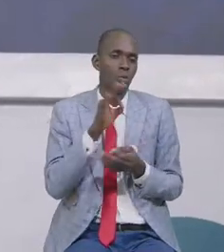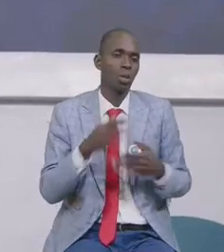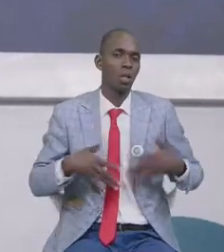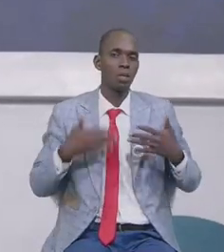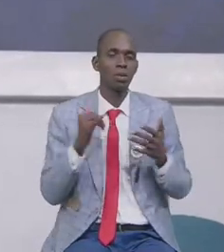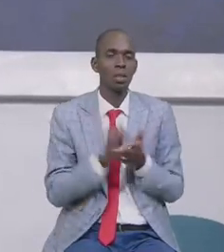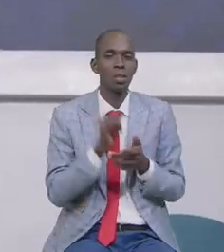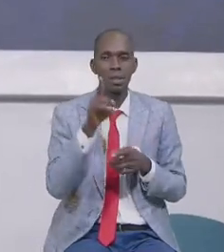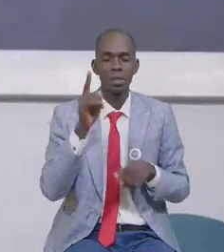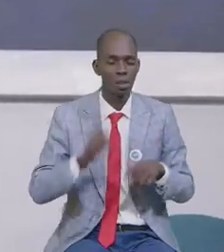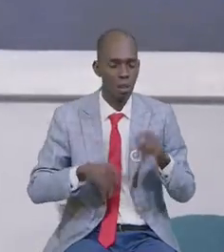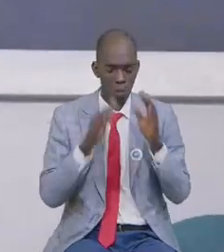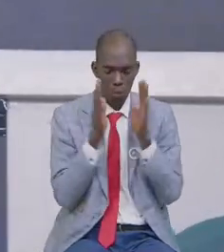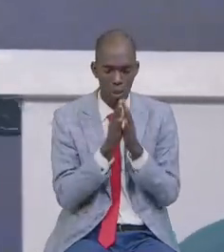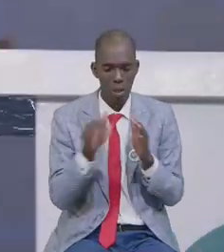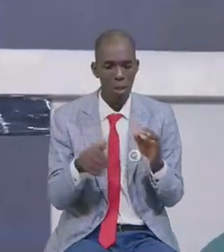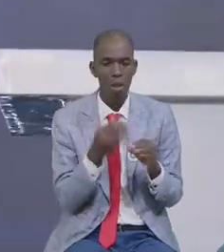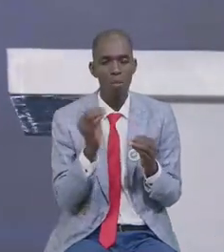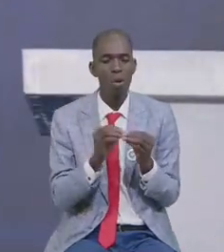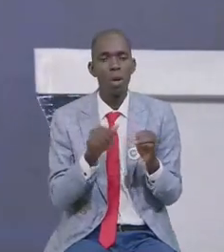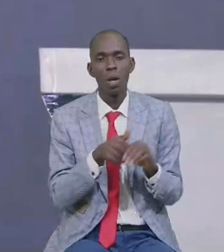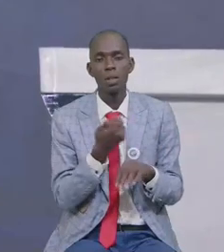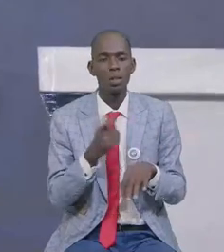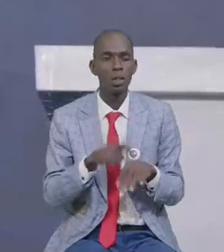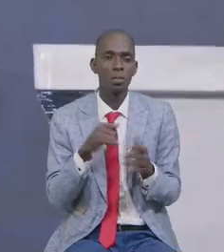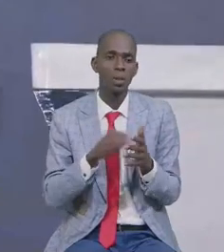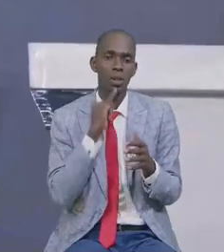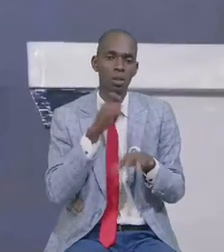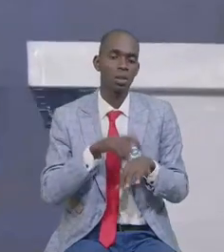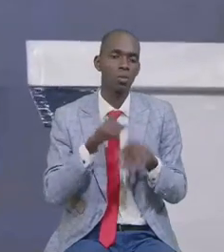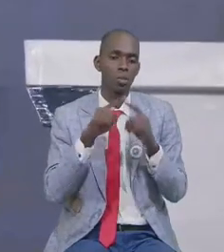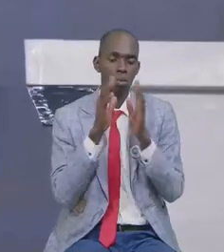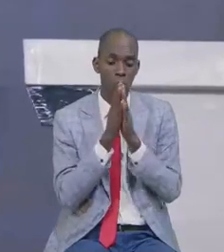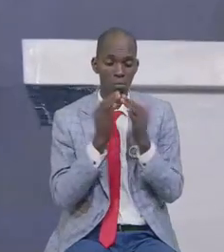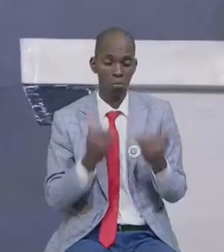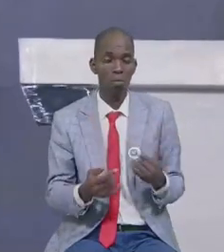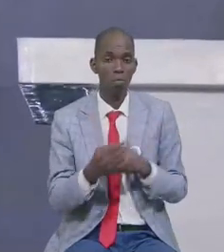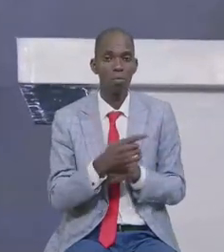Et ne peut plus prier. Et quand il faut prier, aujourd'hui,